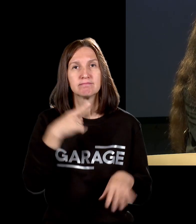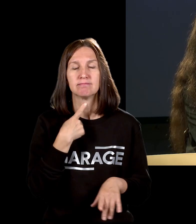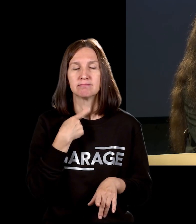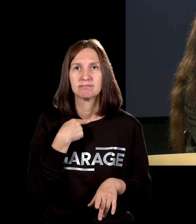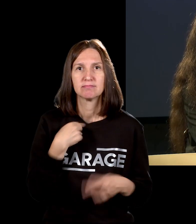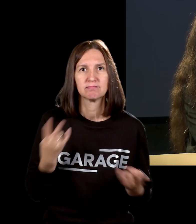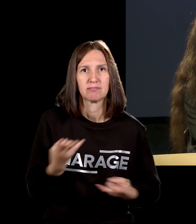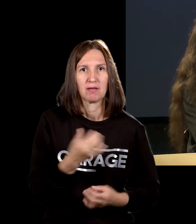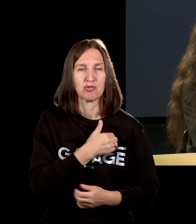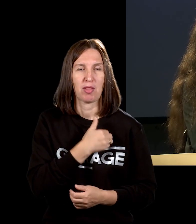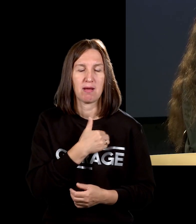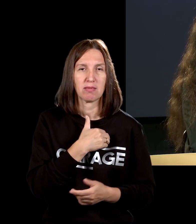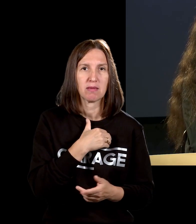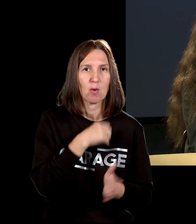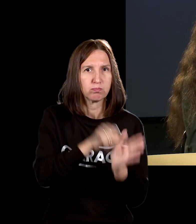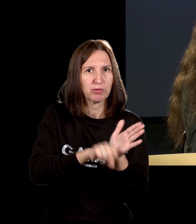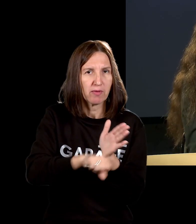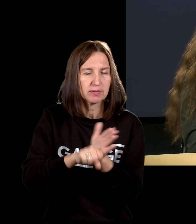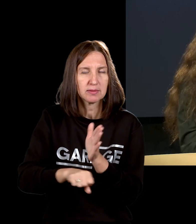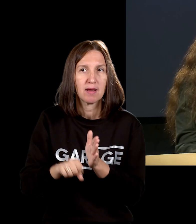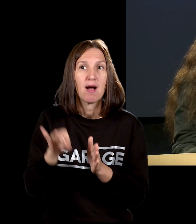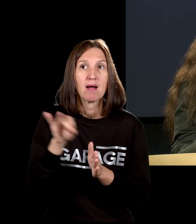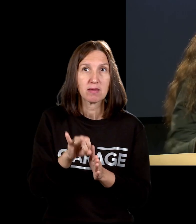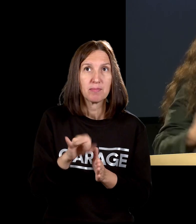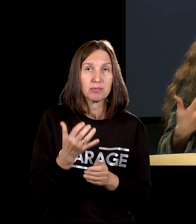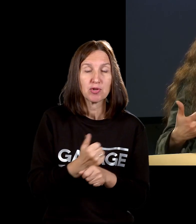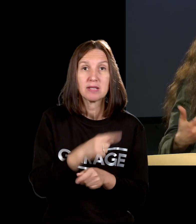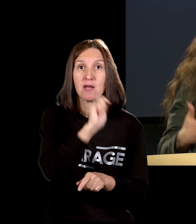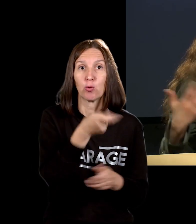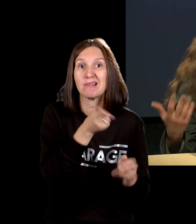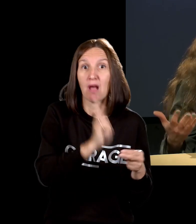в насилии, переносят это желание, как бы